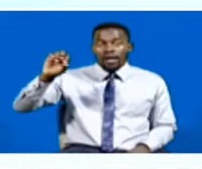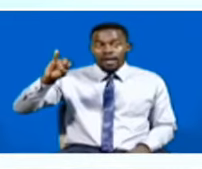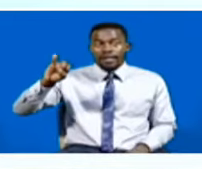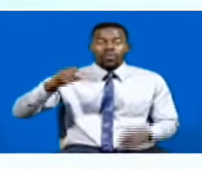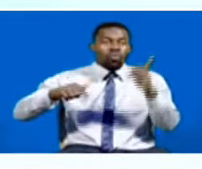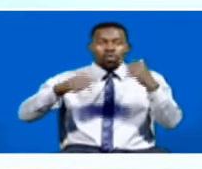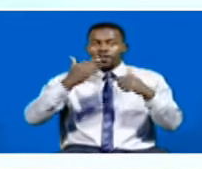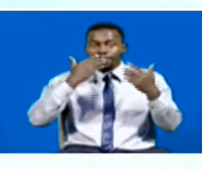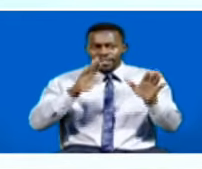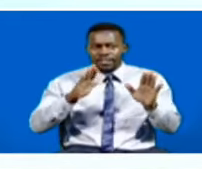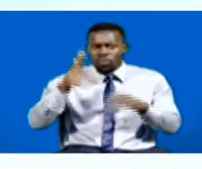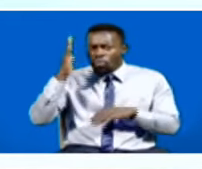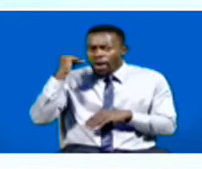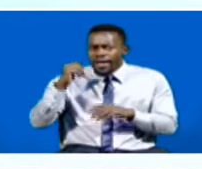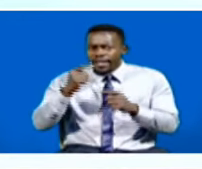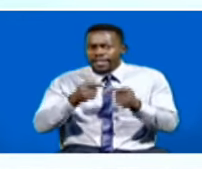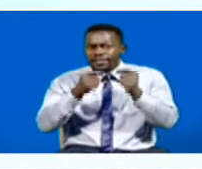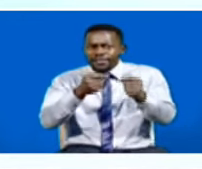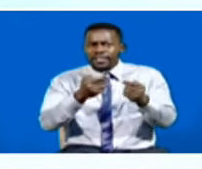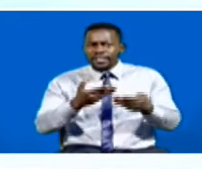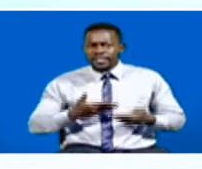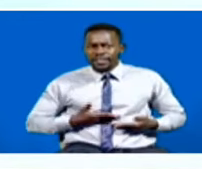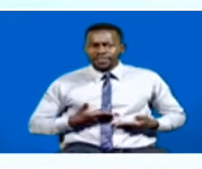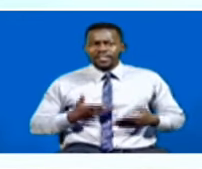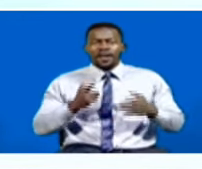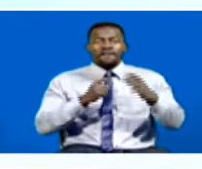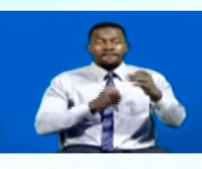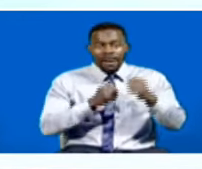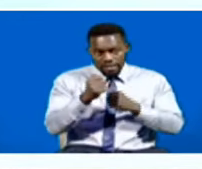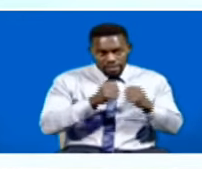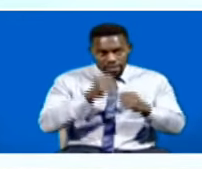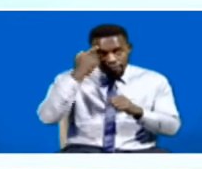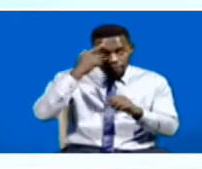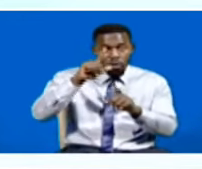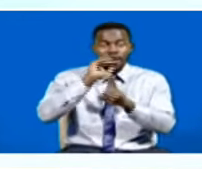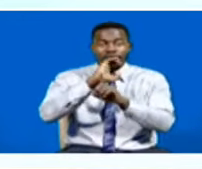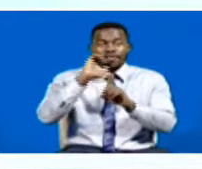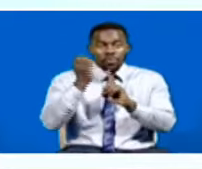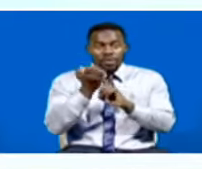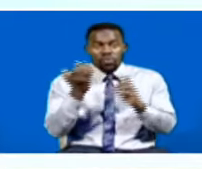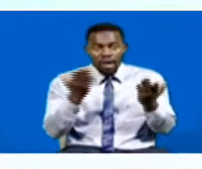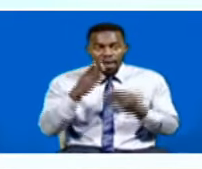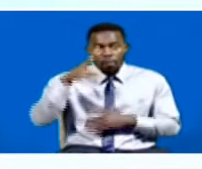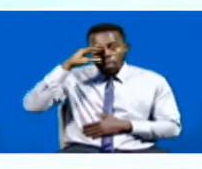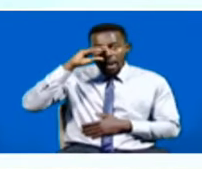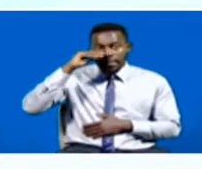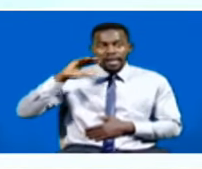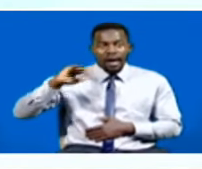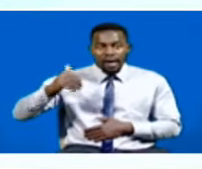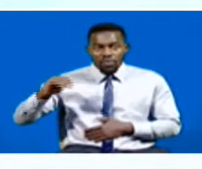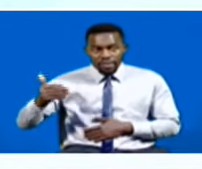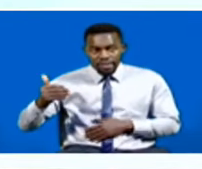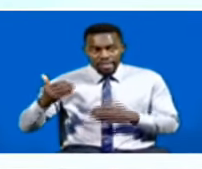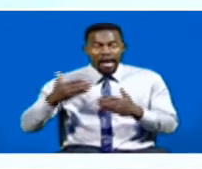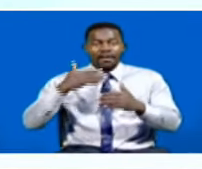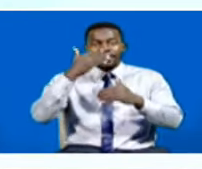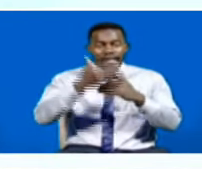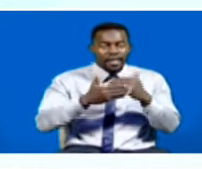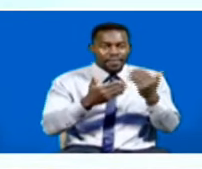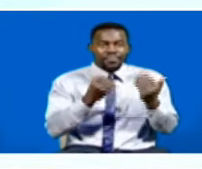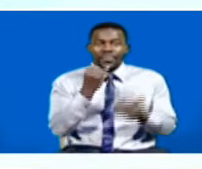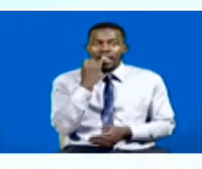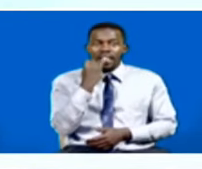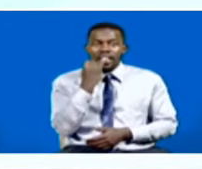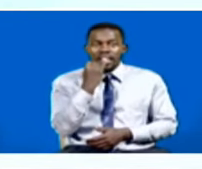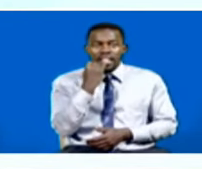za kupigania wakazi wa eneo la mabanda la Owino Uhuru katika kaunti ya Mombasa kutokana na kiwanda cha betri